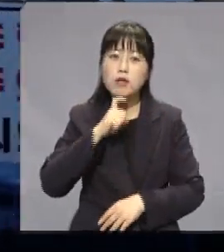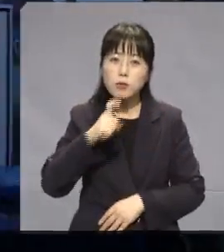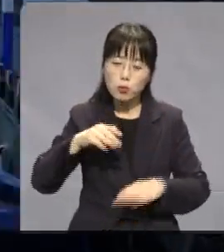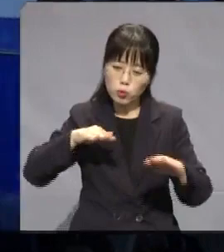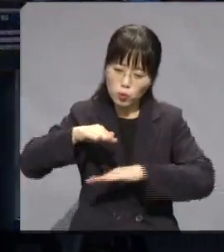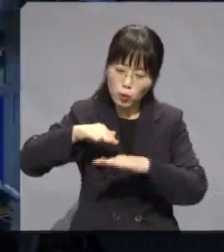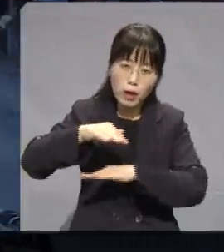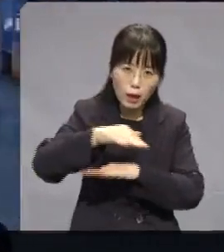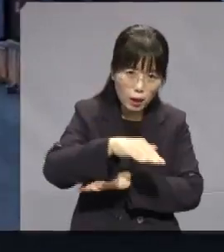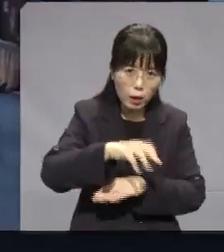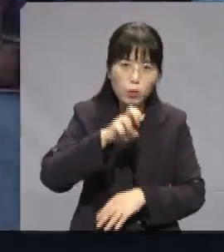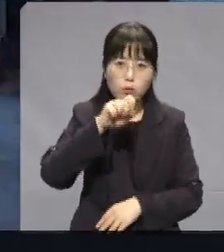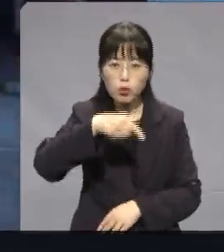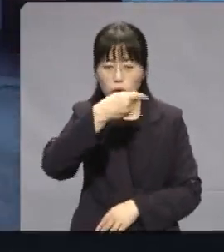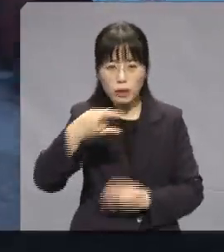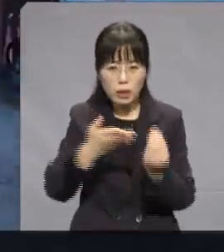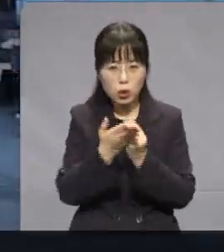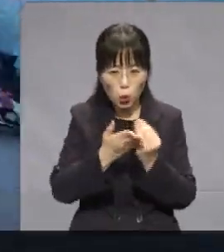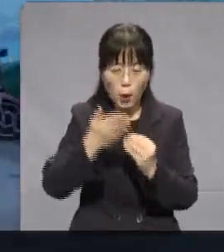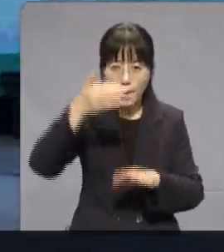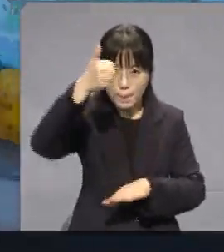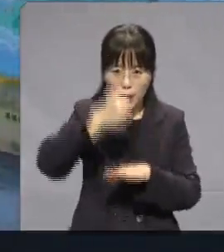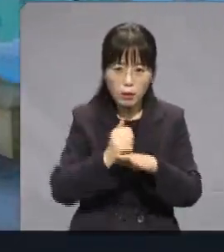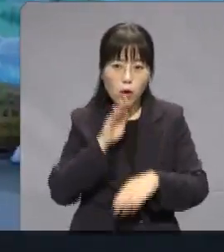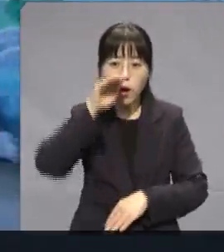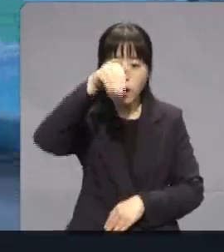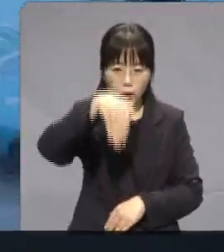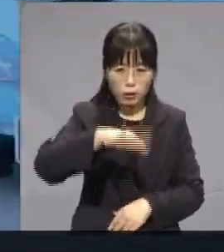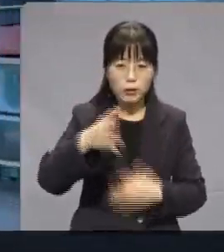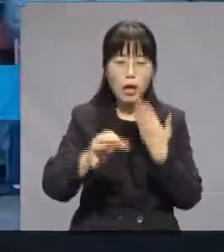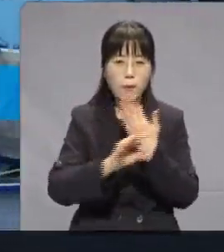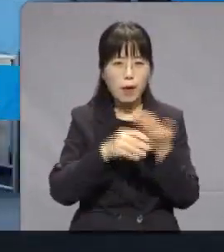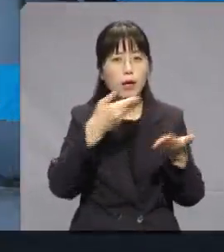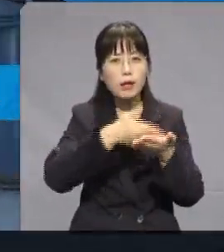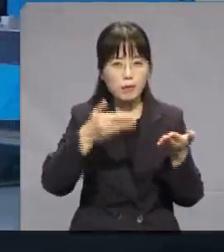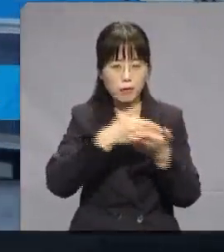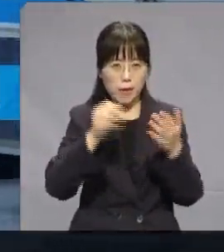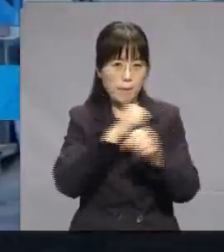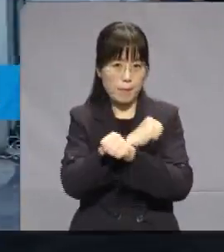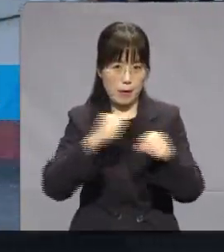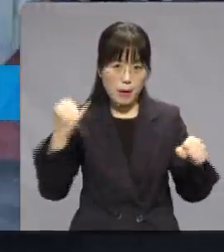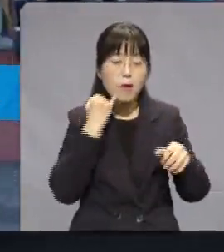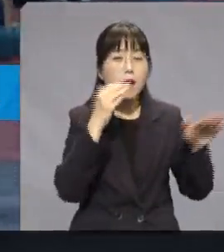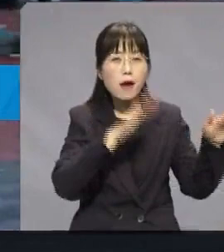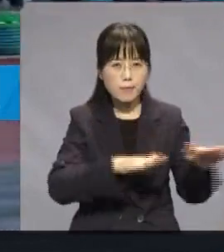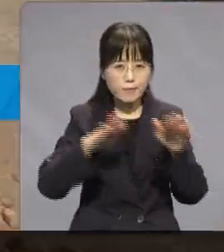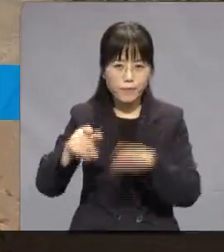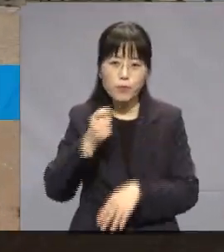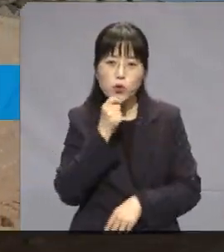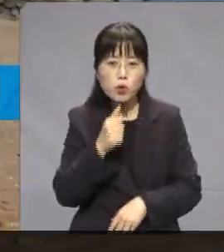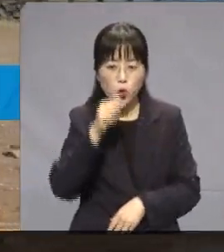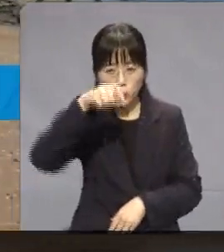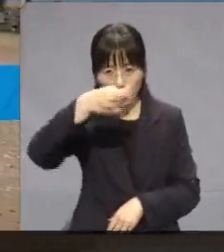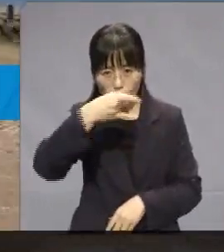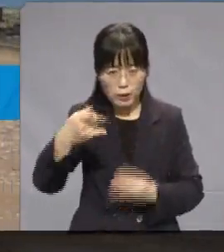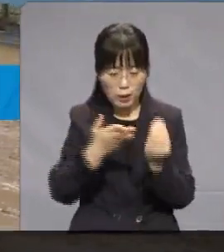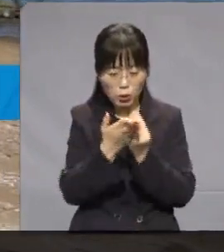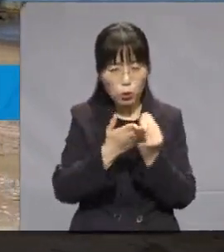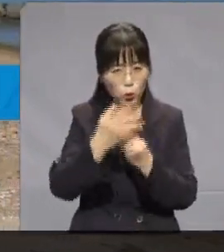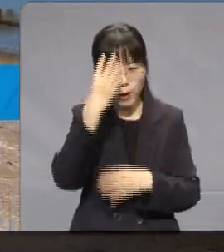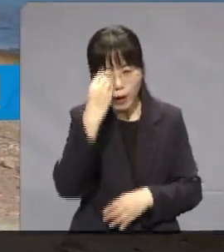달려 무의도로 들어와 마지막 언덕을 넘으면 그림처럼 펼쳐진 바다와 소무의도가 한눈에